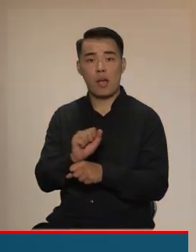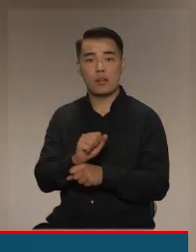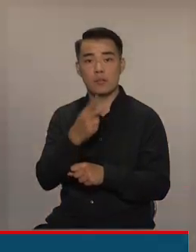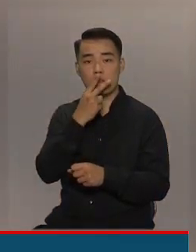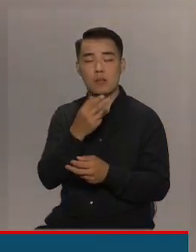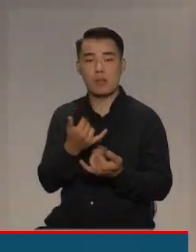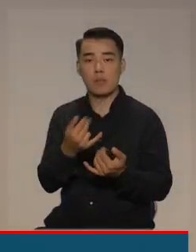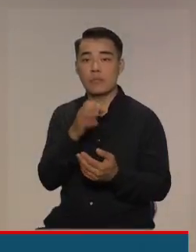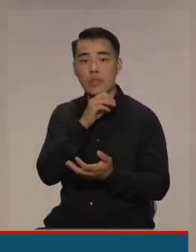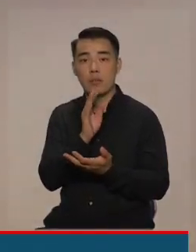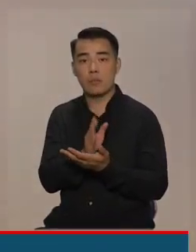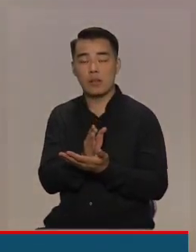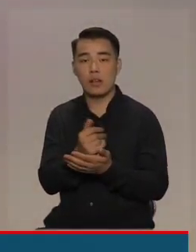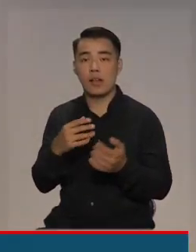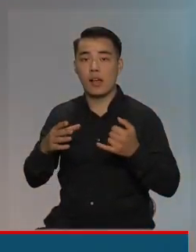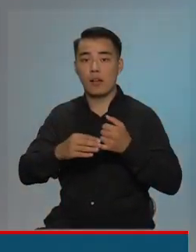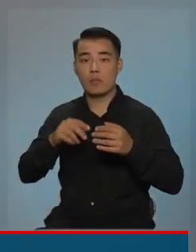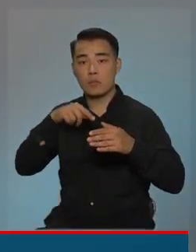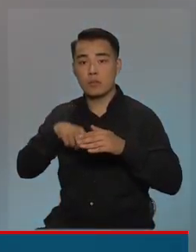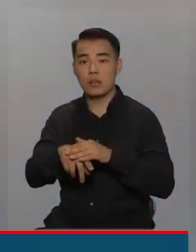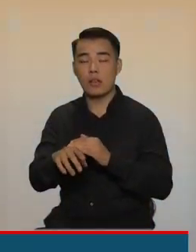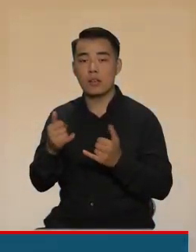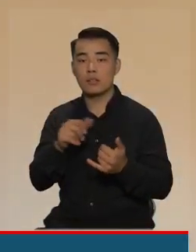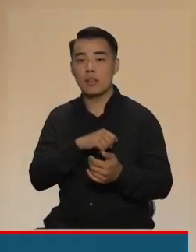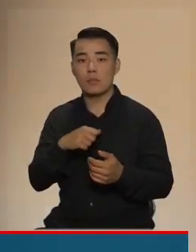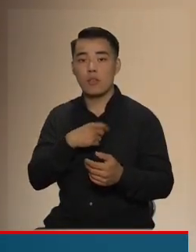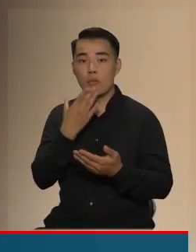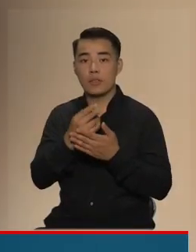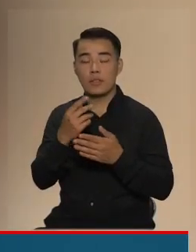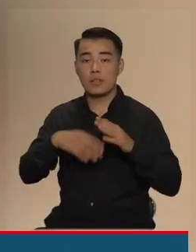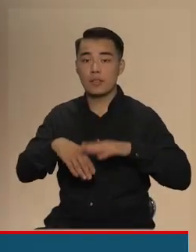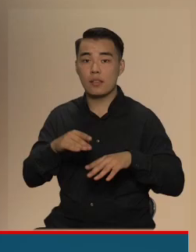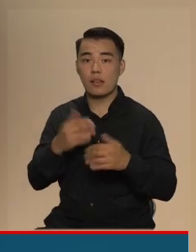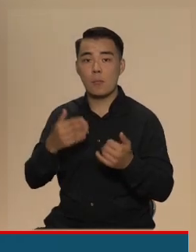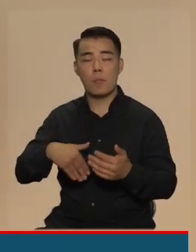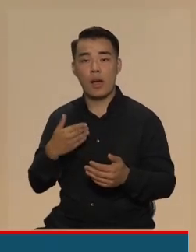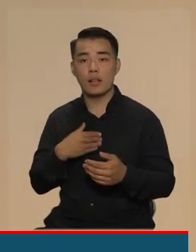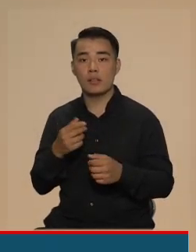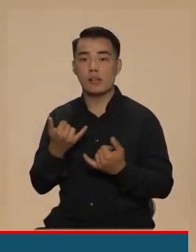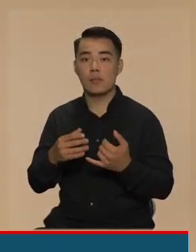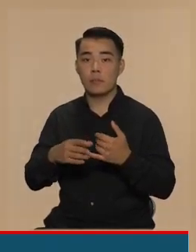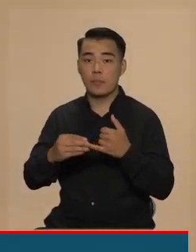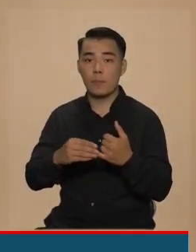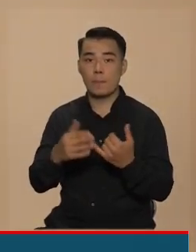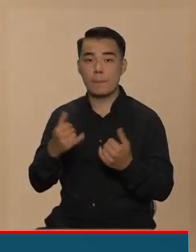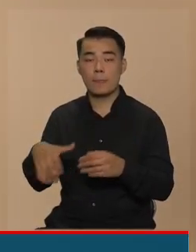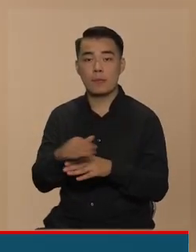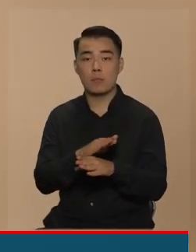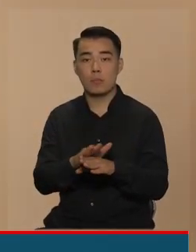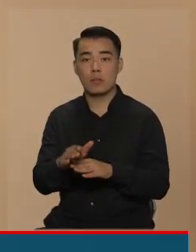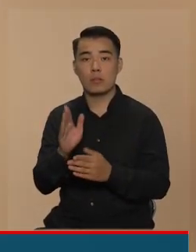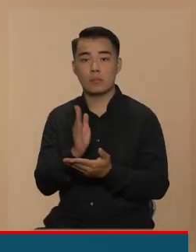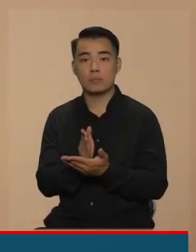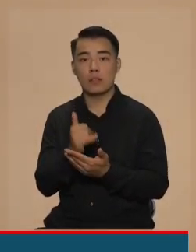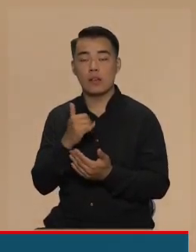жер. Жердің астында біздің кензатымыз бар ғой. Пайдалы қазбаларымызды осы жерден бәрі. Бәрімізден де